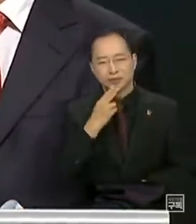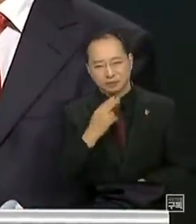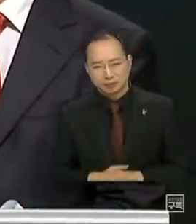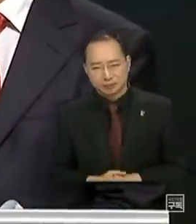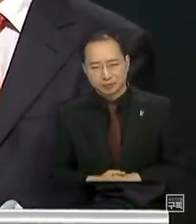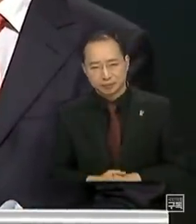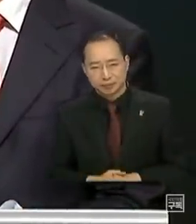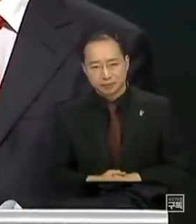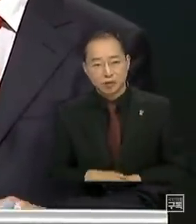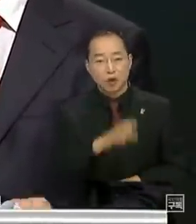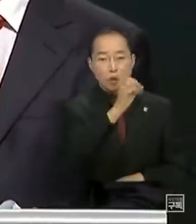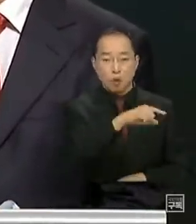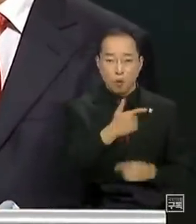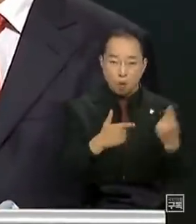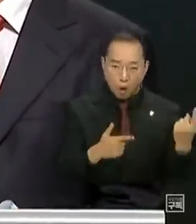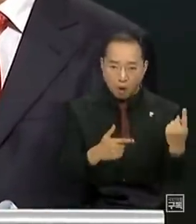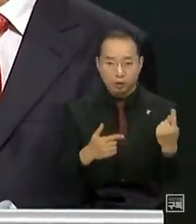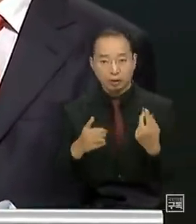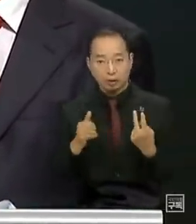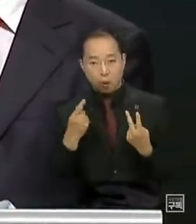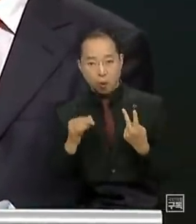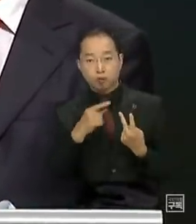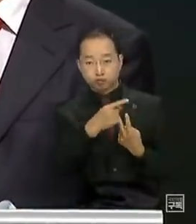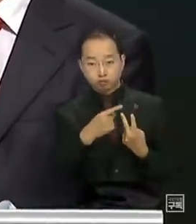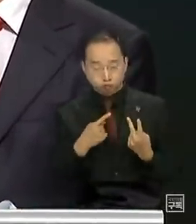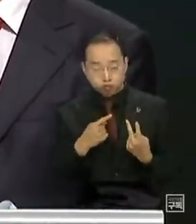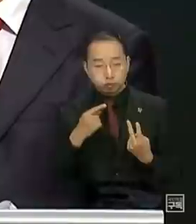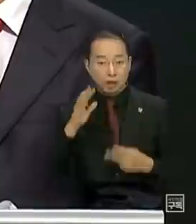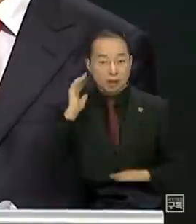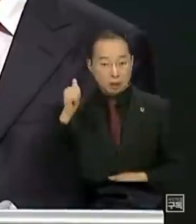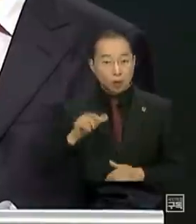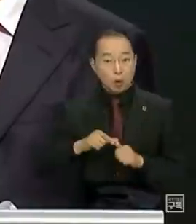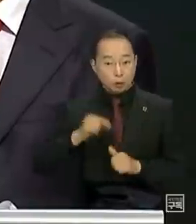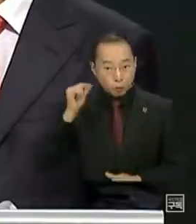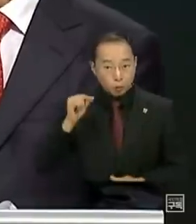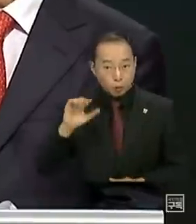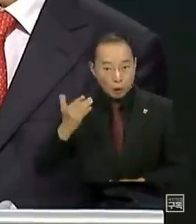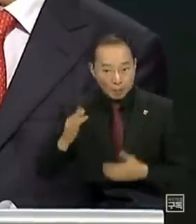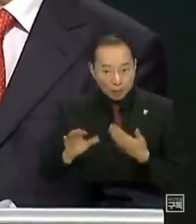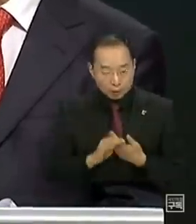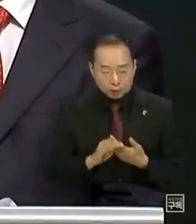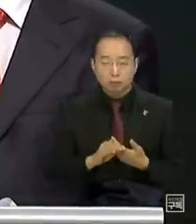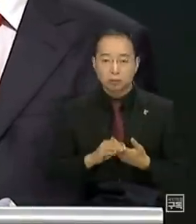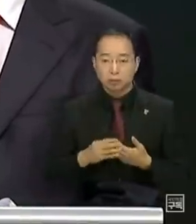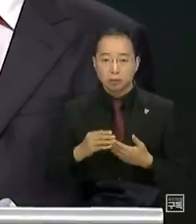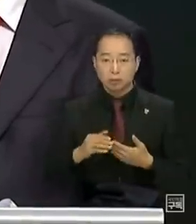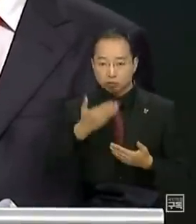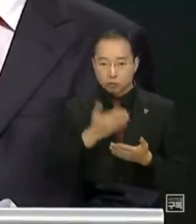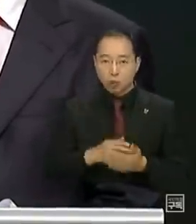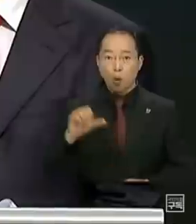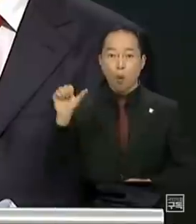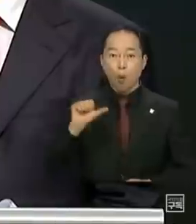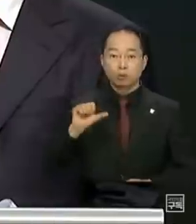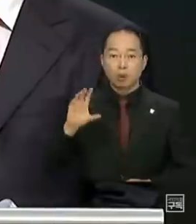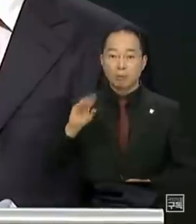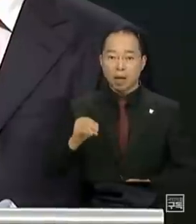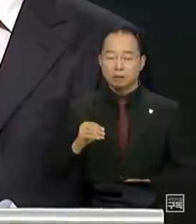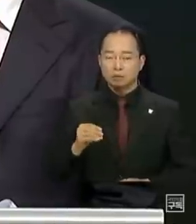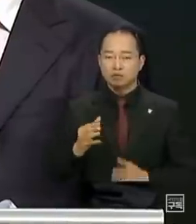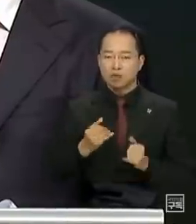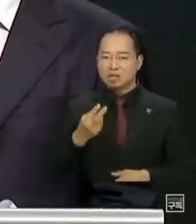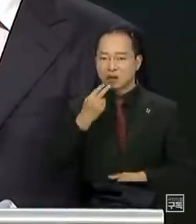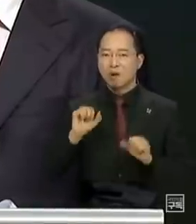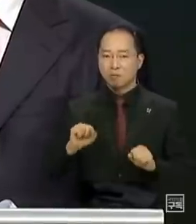제가 대통령이 되면 이 5,200만 국민의 생명과 재산이 달린 겁니다. 바이든 대통령하고 이 담판을 지어야